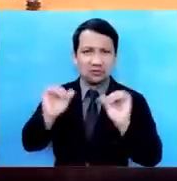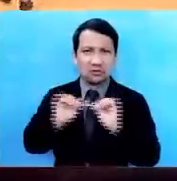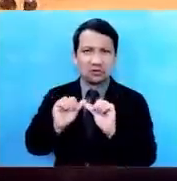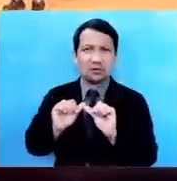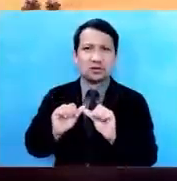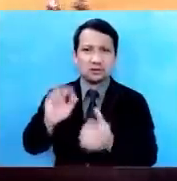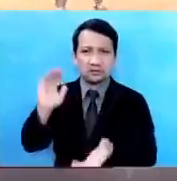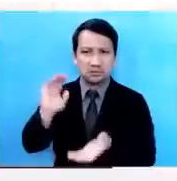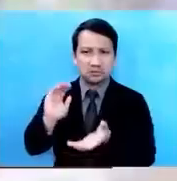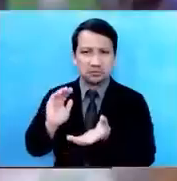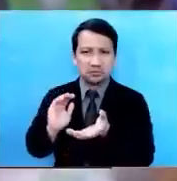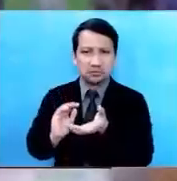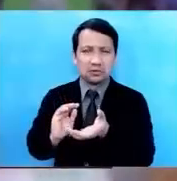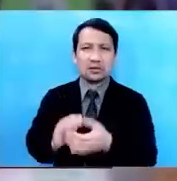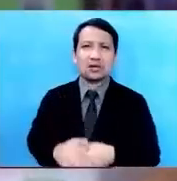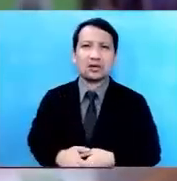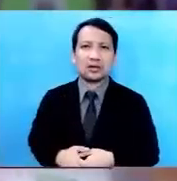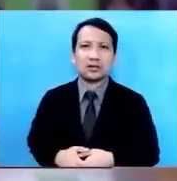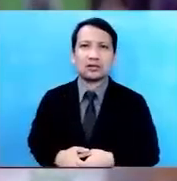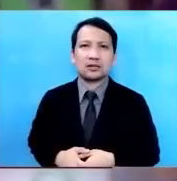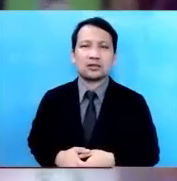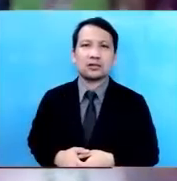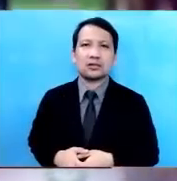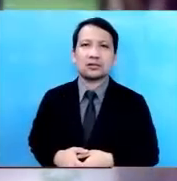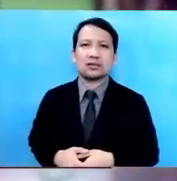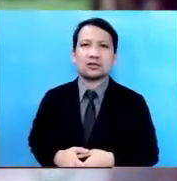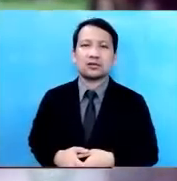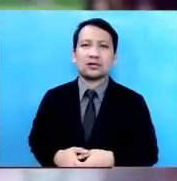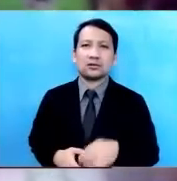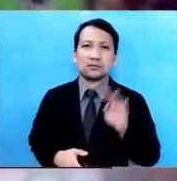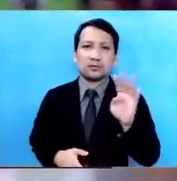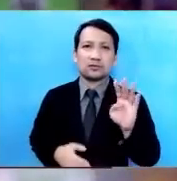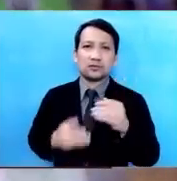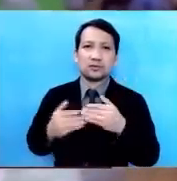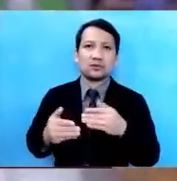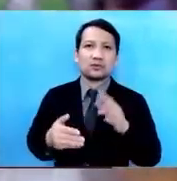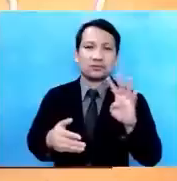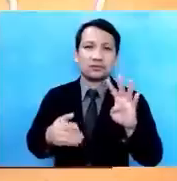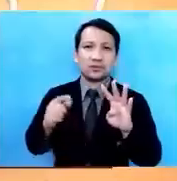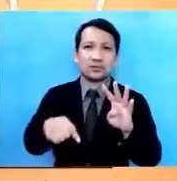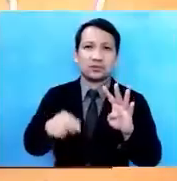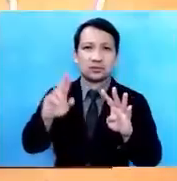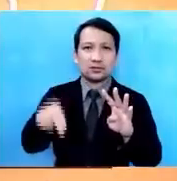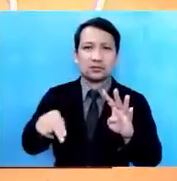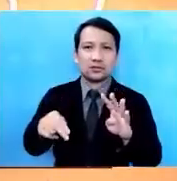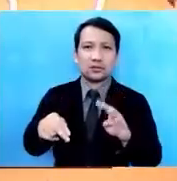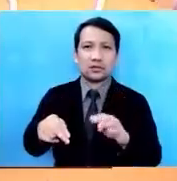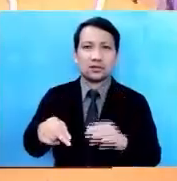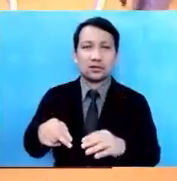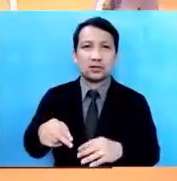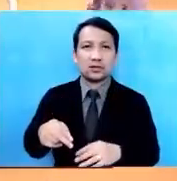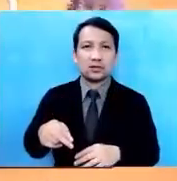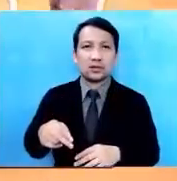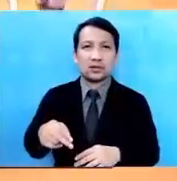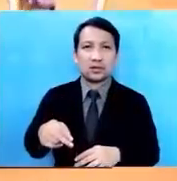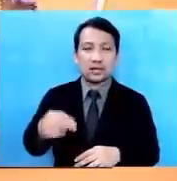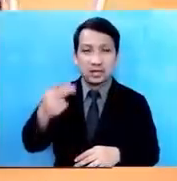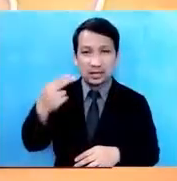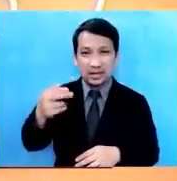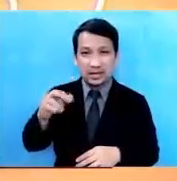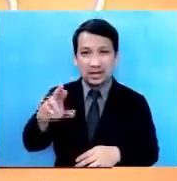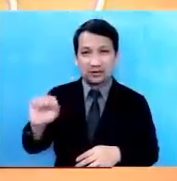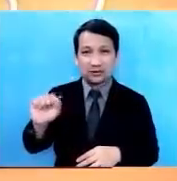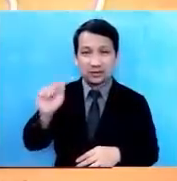binawasang ang lamang. Bida dyan ang four-point sequence na ito ng UP guard na si Harold Alarcon. Kung saan